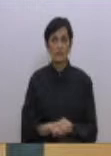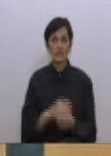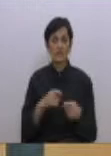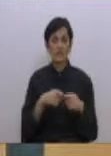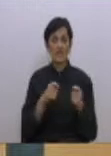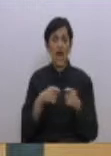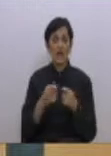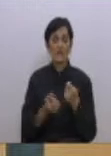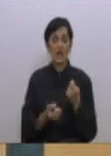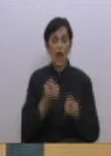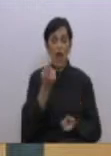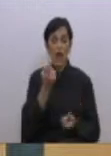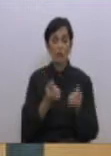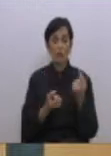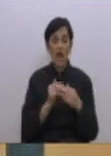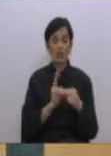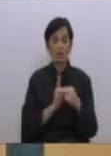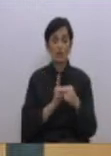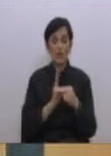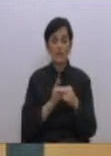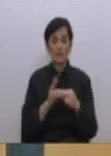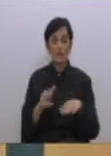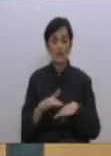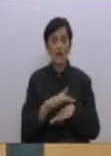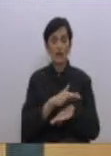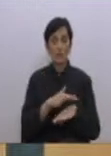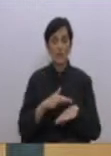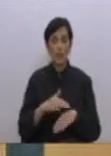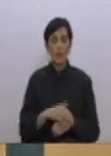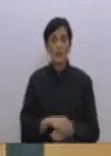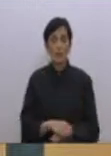დარღვევების აღმოფხვრის ხერხემლებმა.